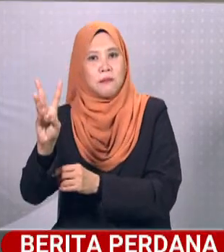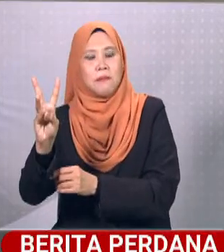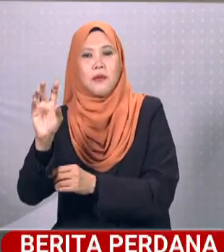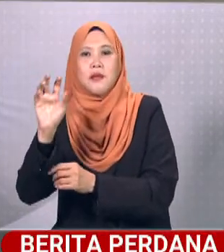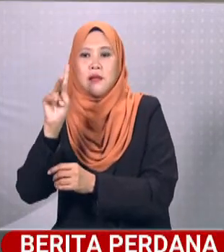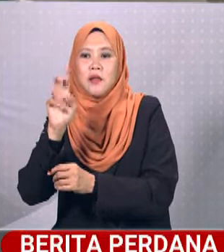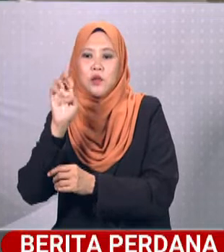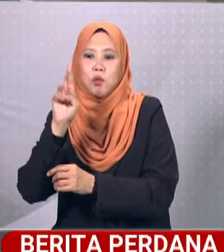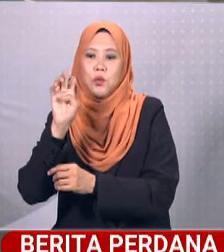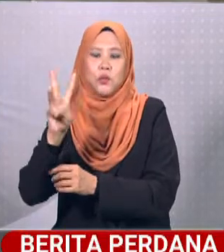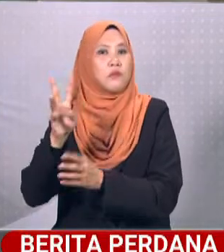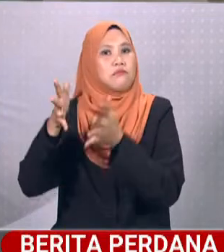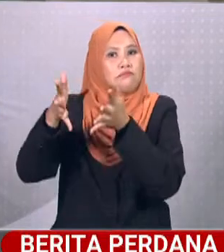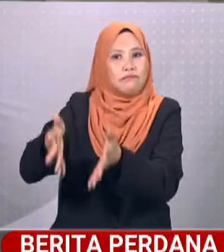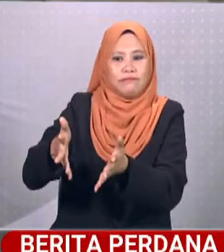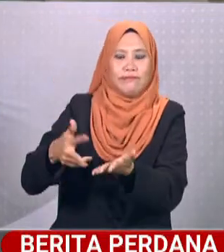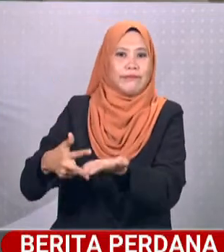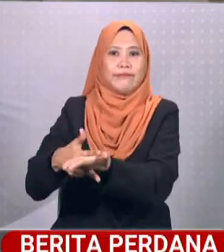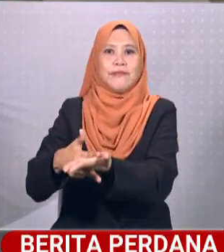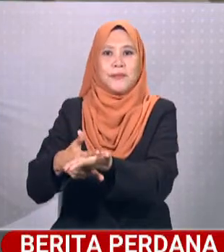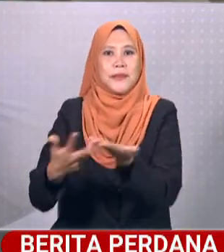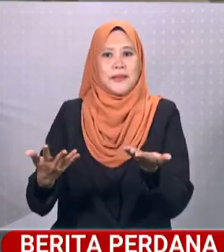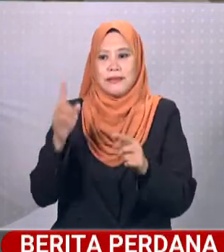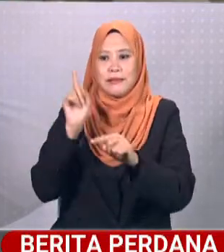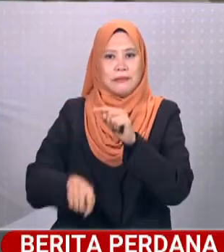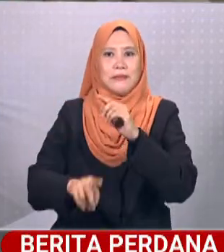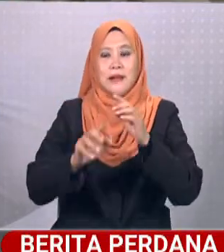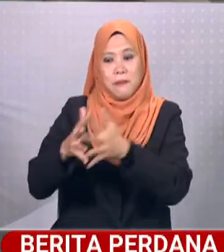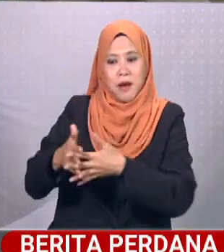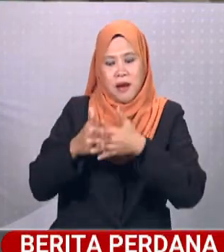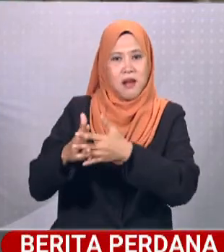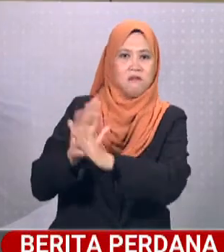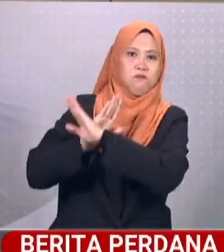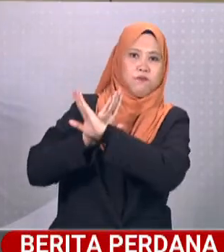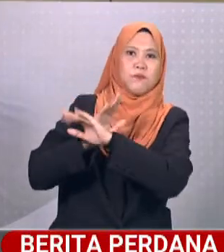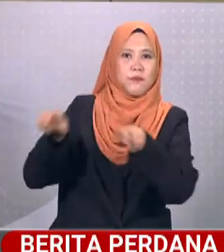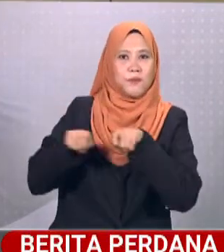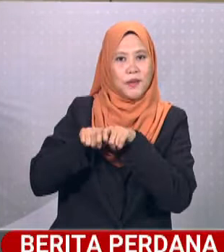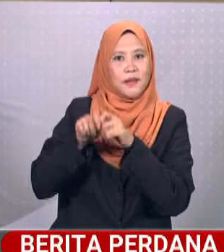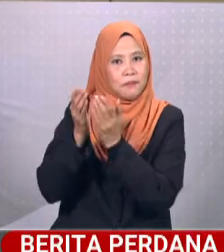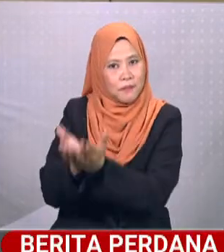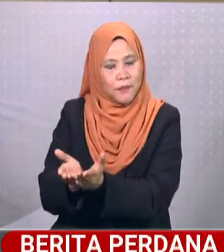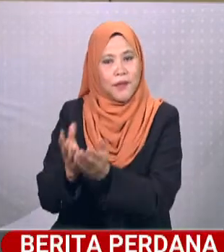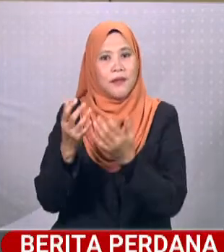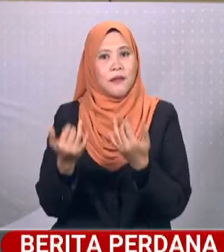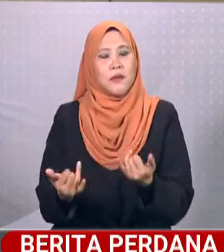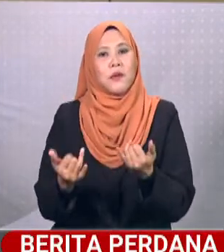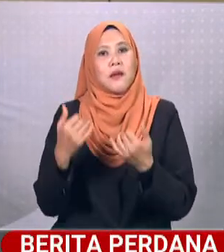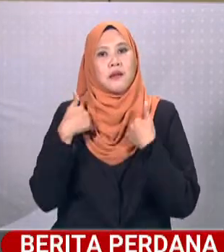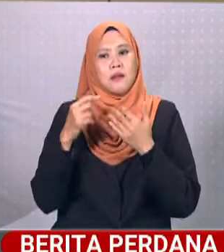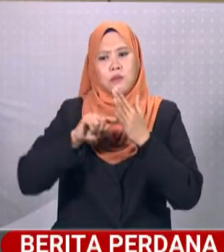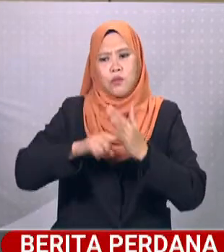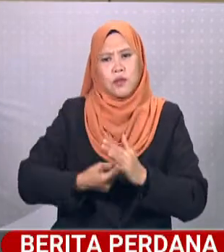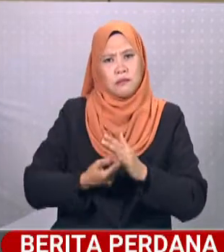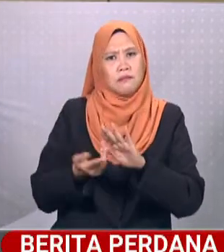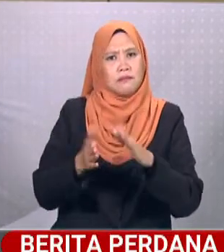terkandas di lautan selepas dilarang memasuki beberapa negara di Amerika Selatan. Empat penumpang Zaandam maut tetapi puncanya